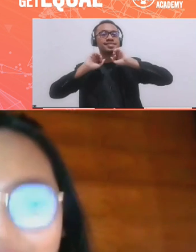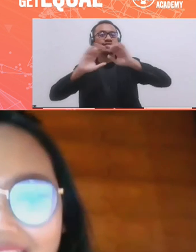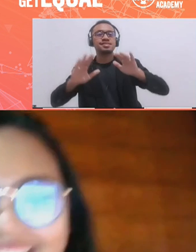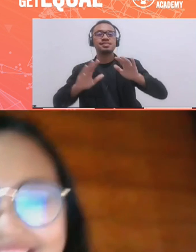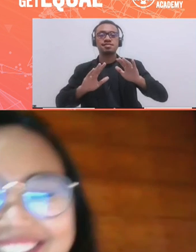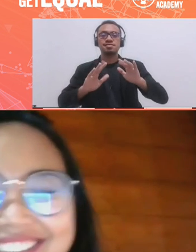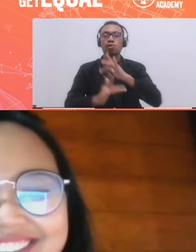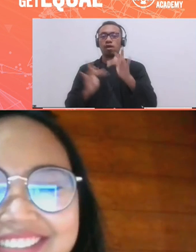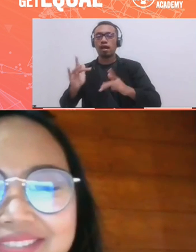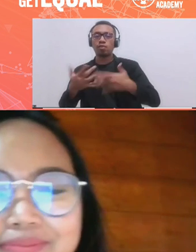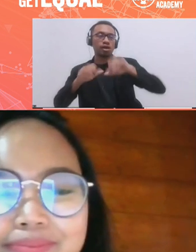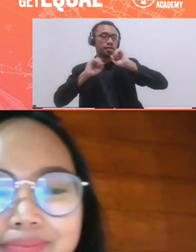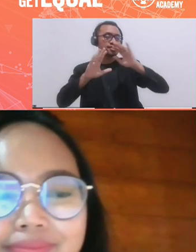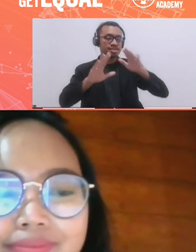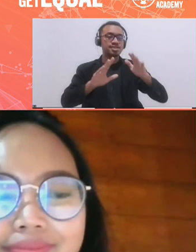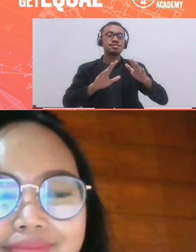maupun ruang online.